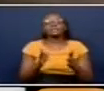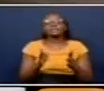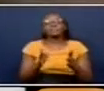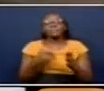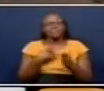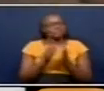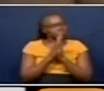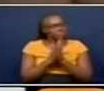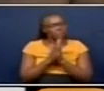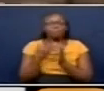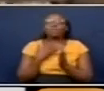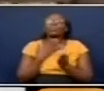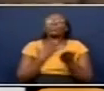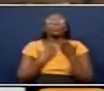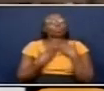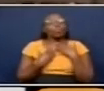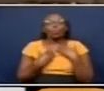sana. Alafu ndipo sasa